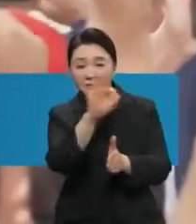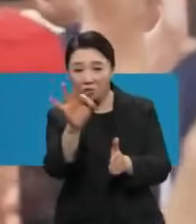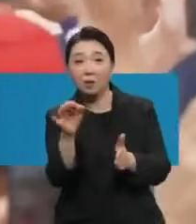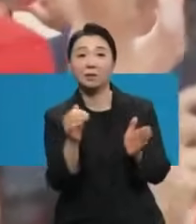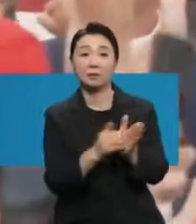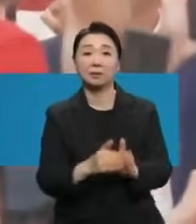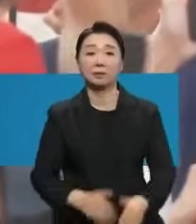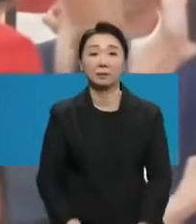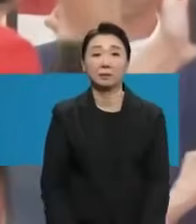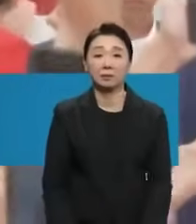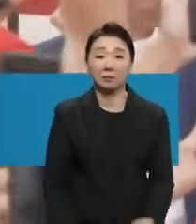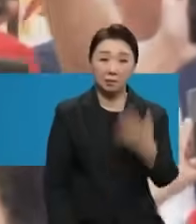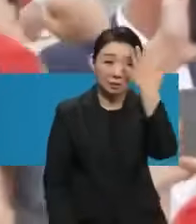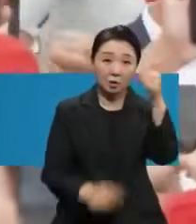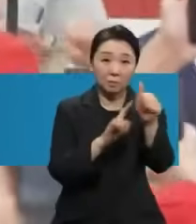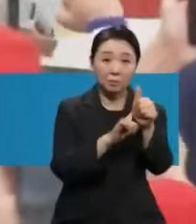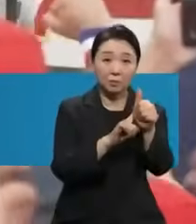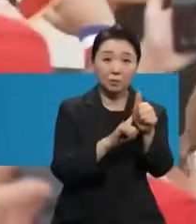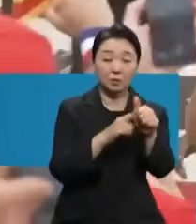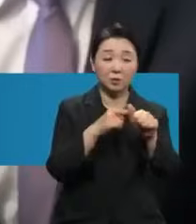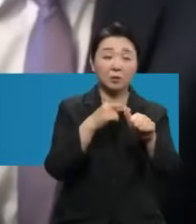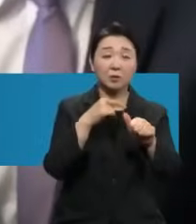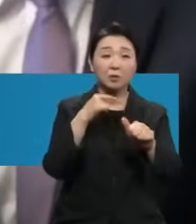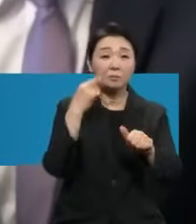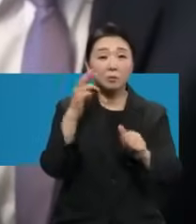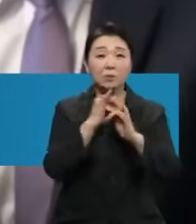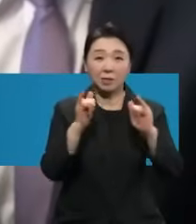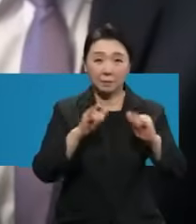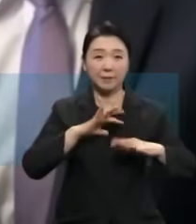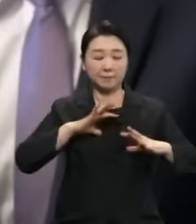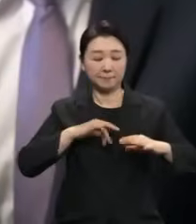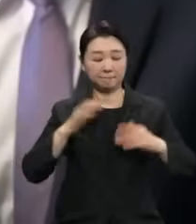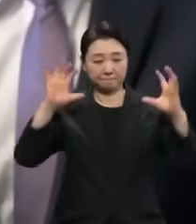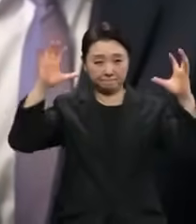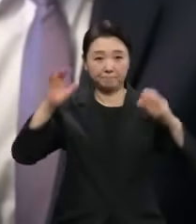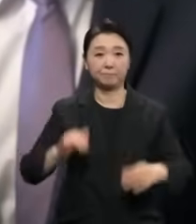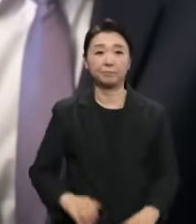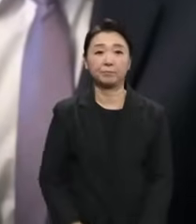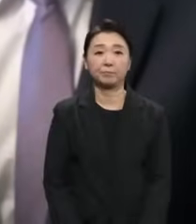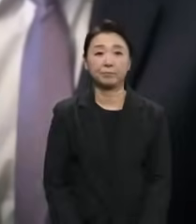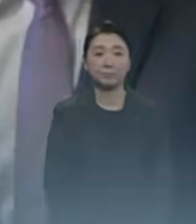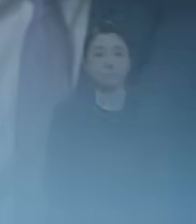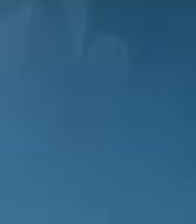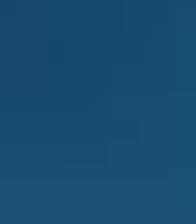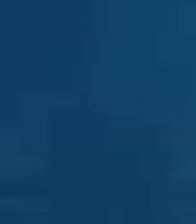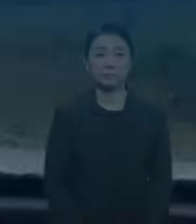결정을 내렸습니다. 트럼프는 미국인인 게 자랑스럽다며 반겼습니다.